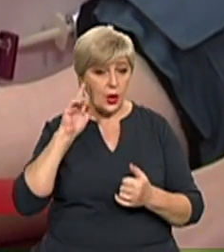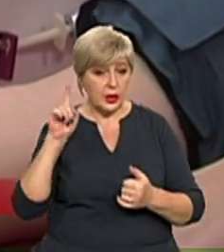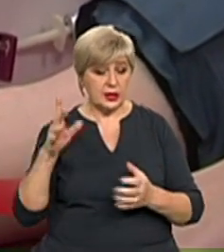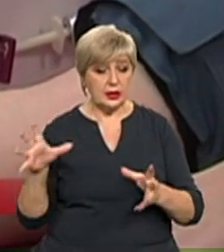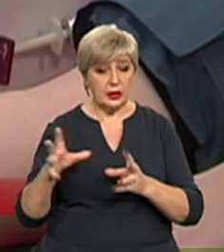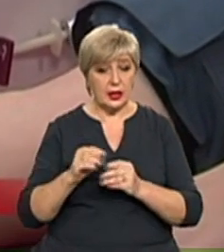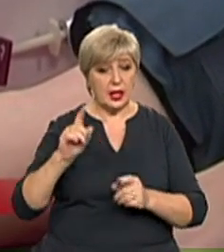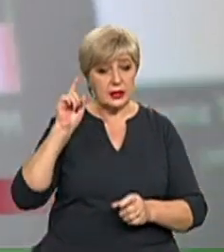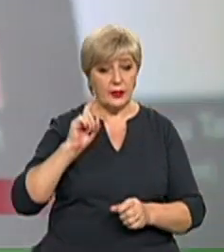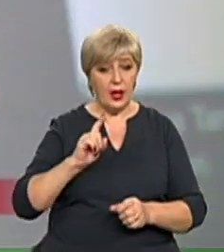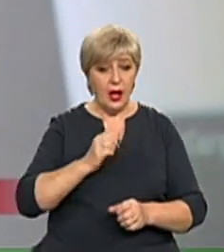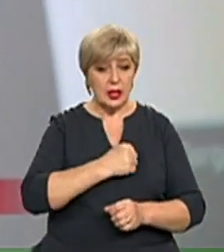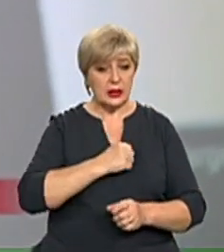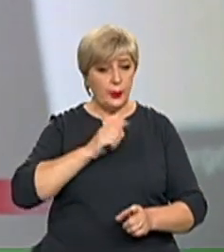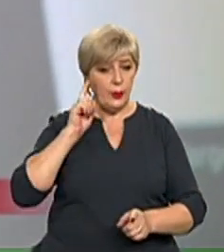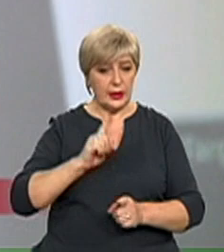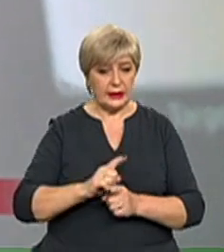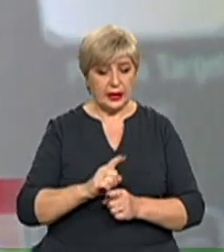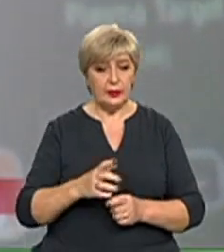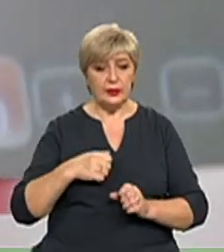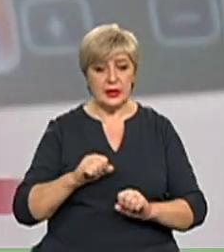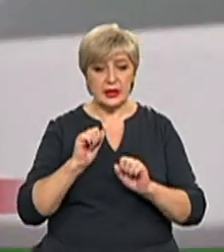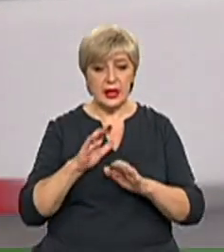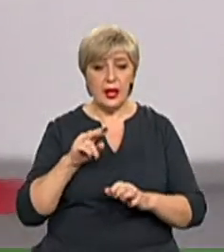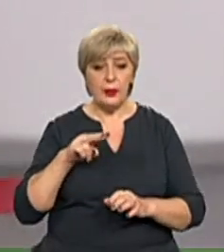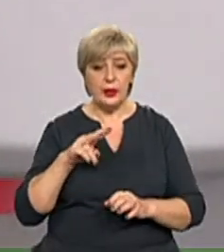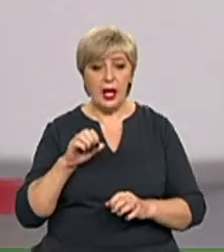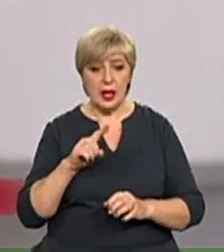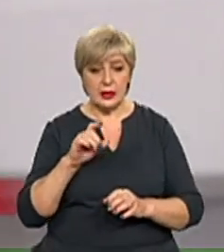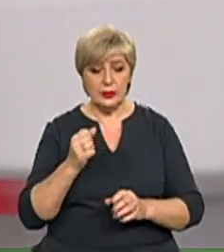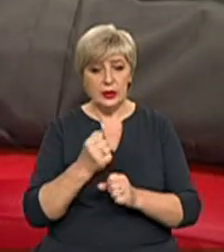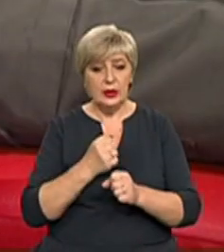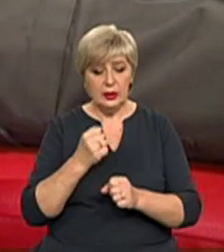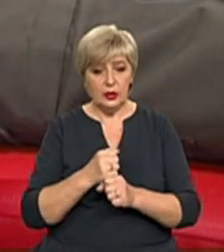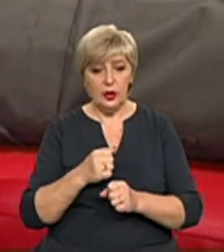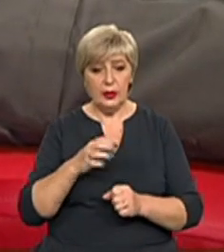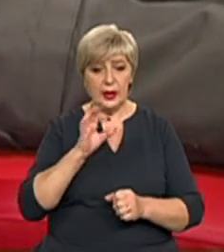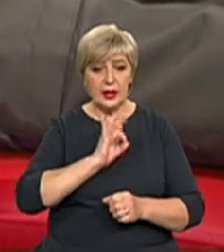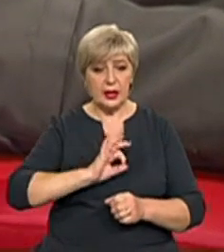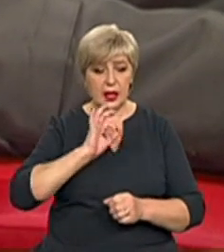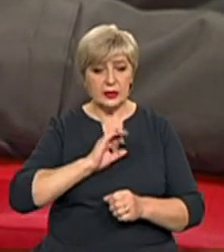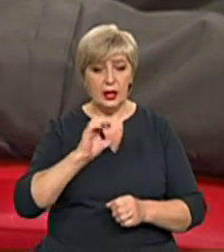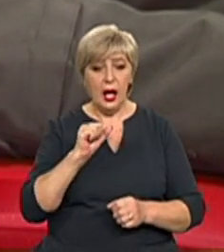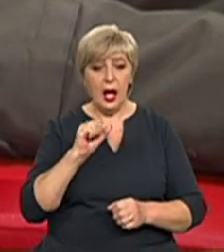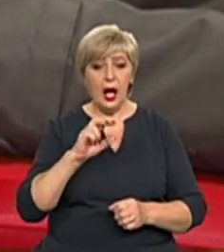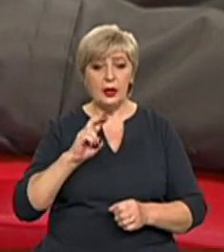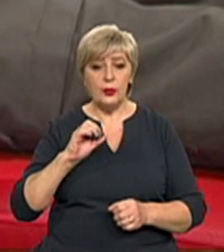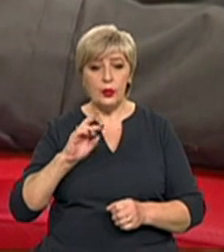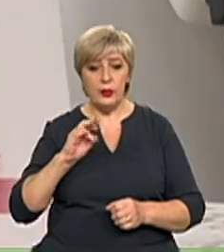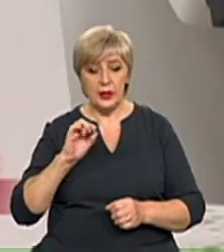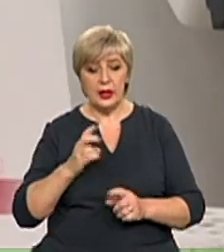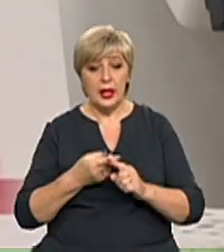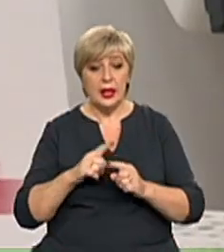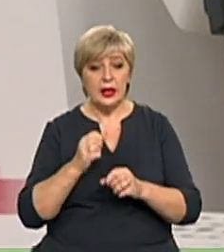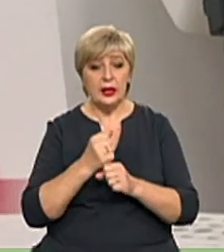із побратимами здає плазму крові. Саме із неї виготовляють препарат «Альбумін», який необхідний пацієнтам з